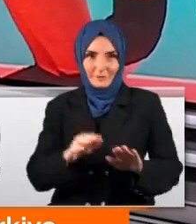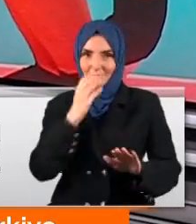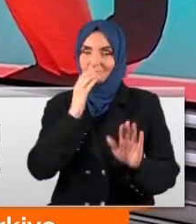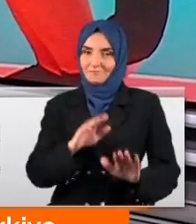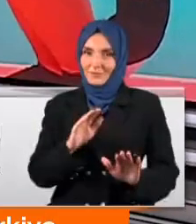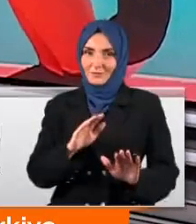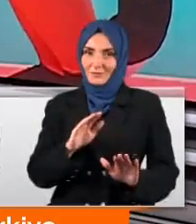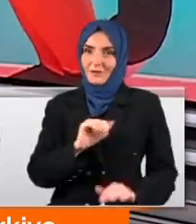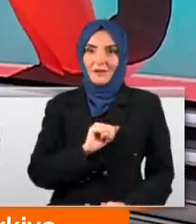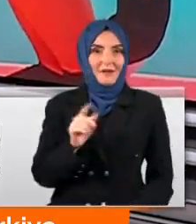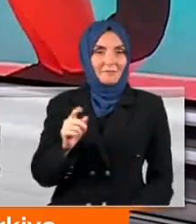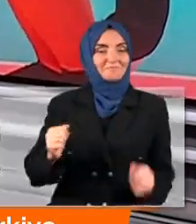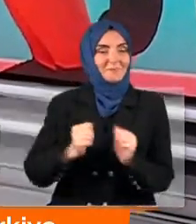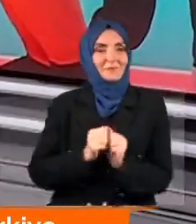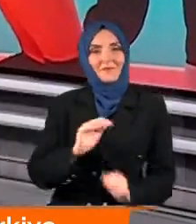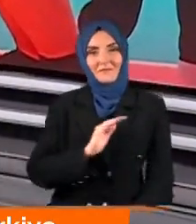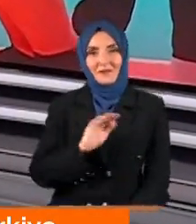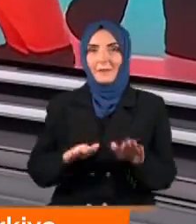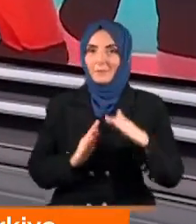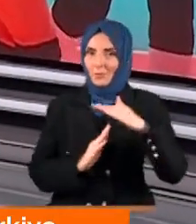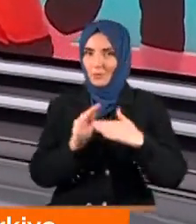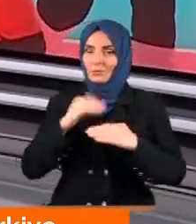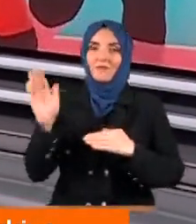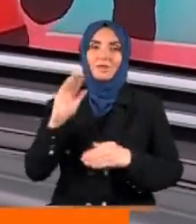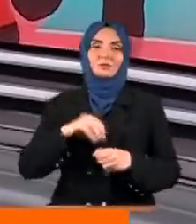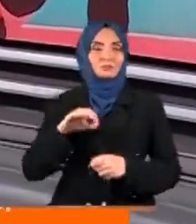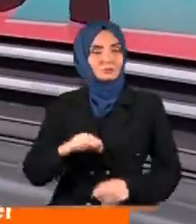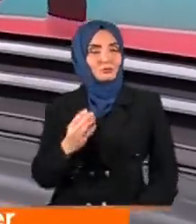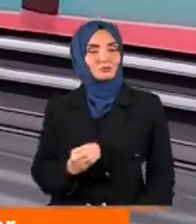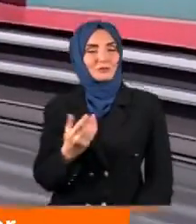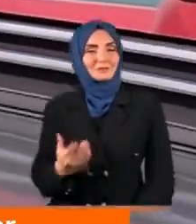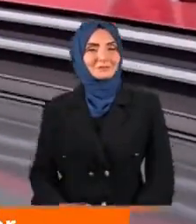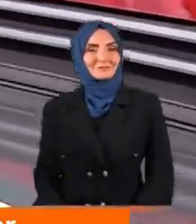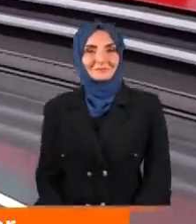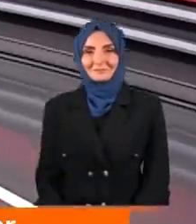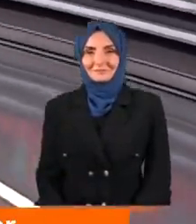onlarla birlikte. Reklam arasına gidiyoruz. Ardından veda etmek için burada olacağız.